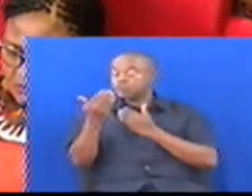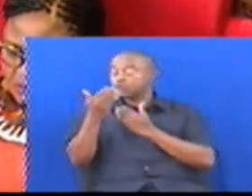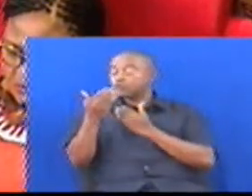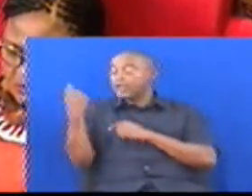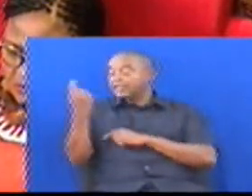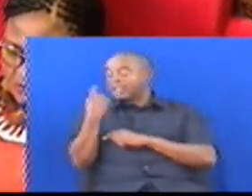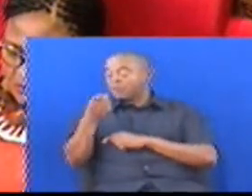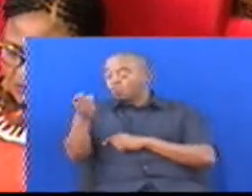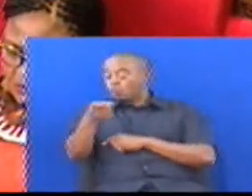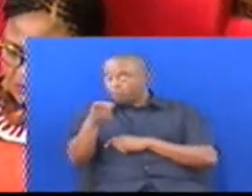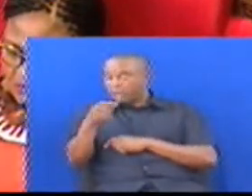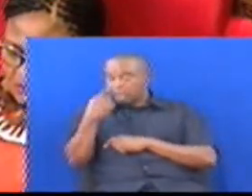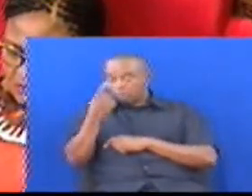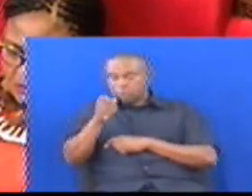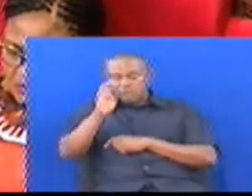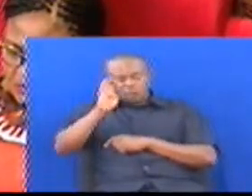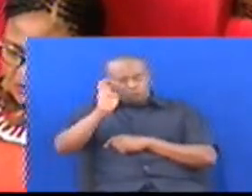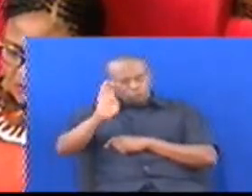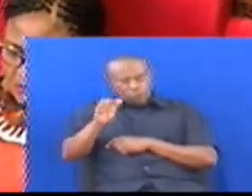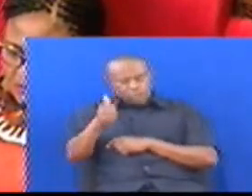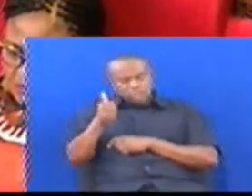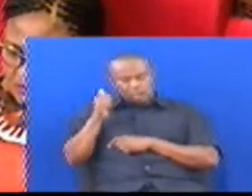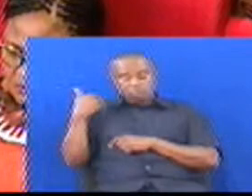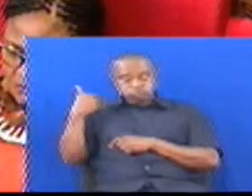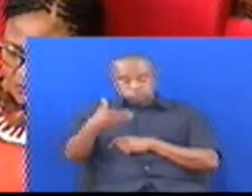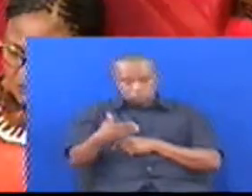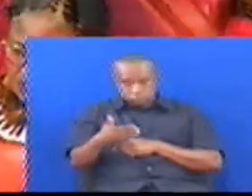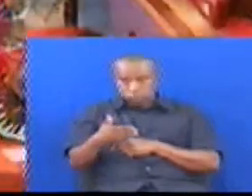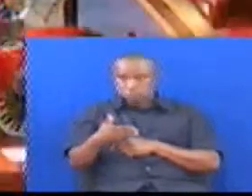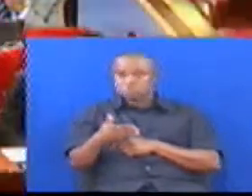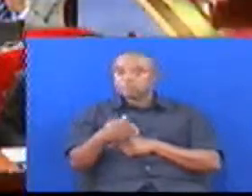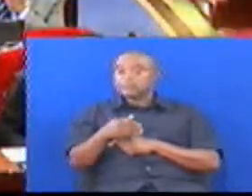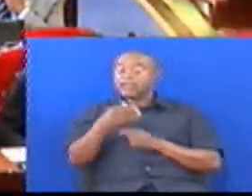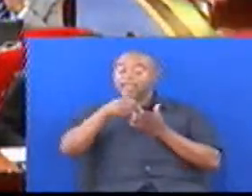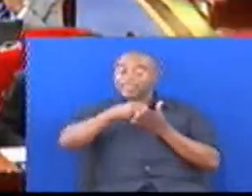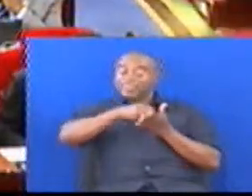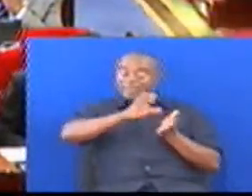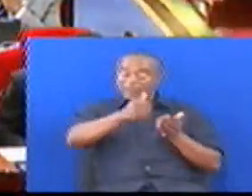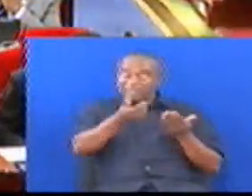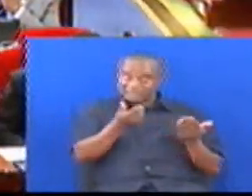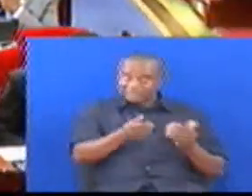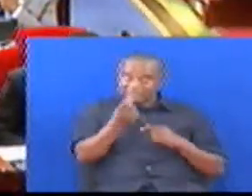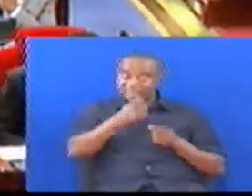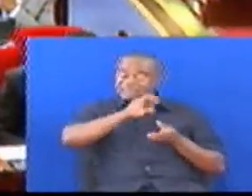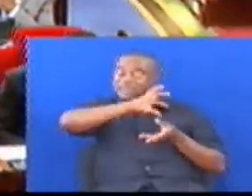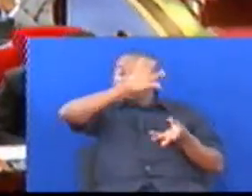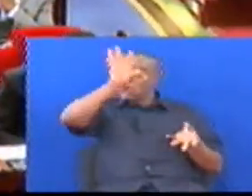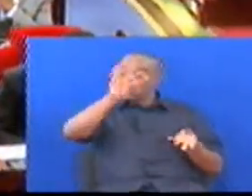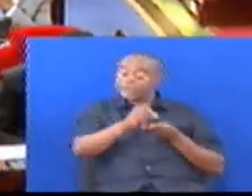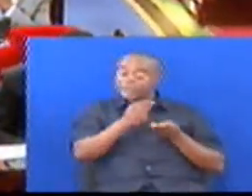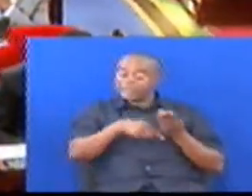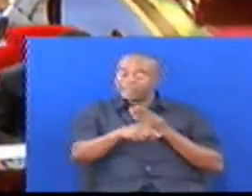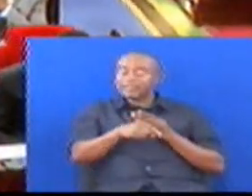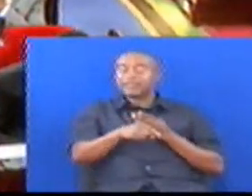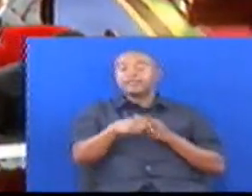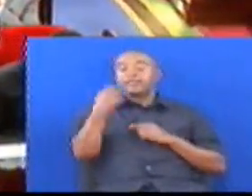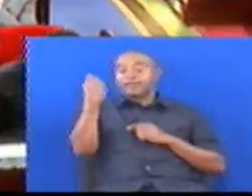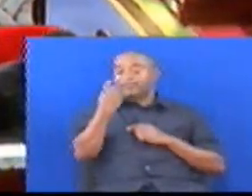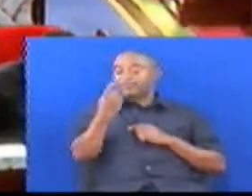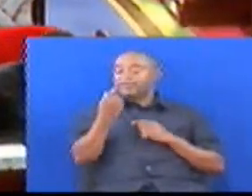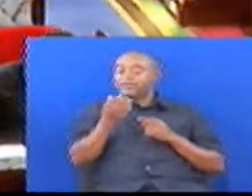kuwa katika mwaka 2019-20 uwiano wa thamani ya sasa ya deni lote kwa pato la taifa ni